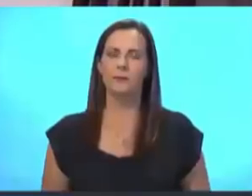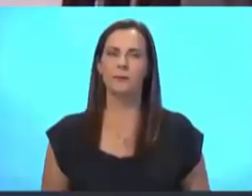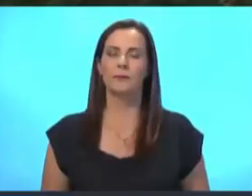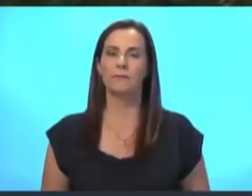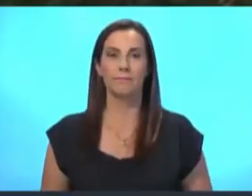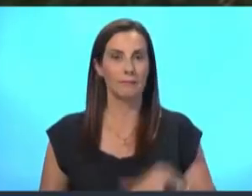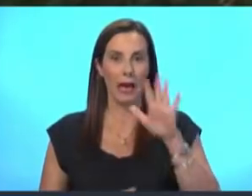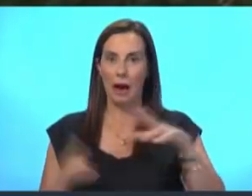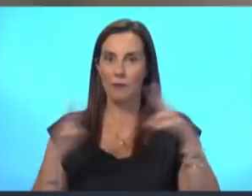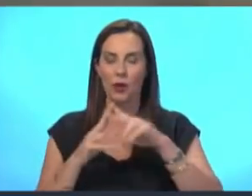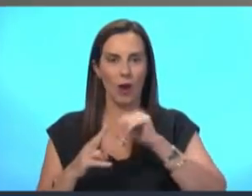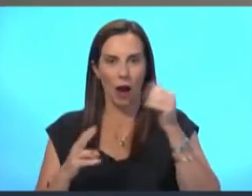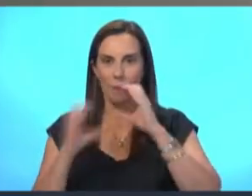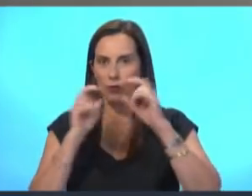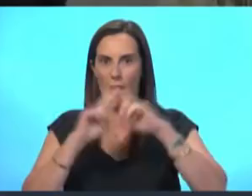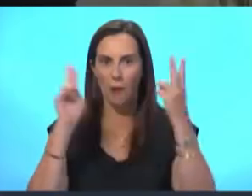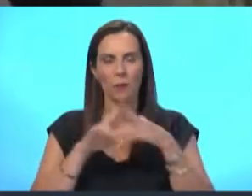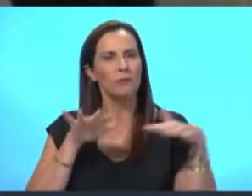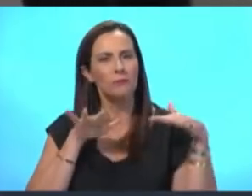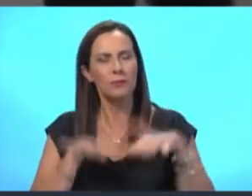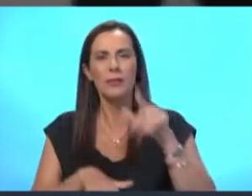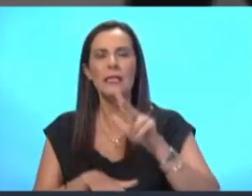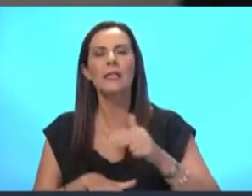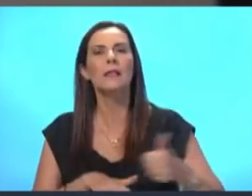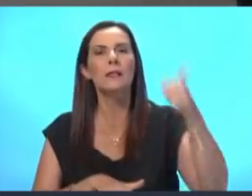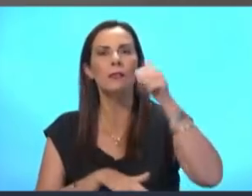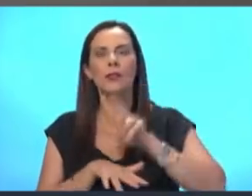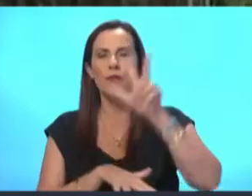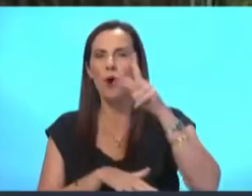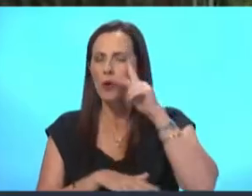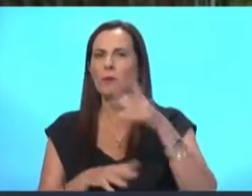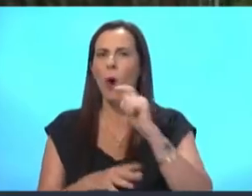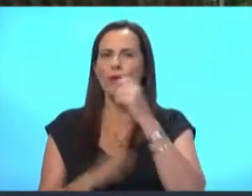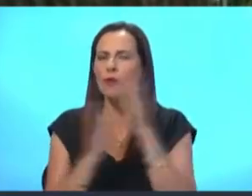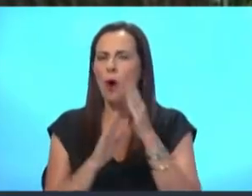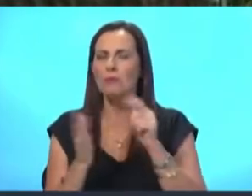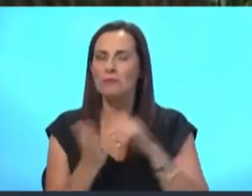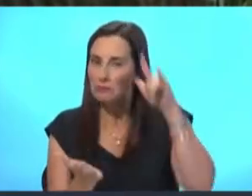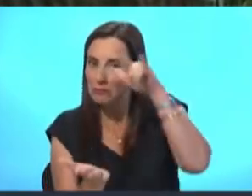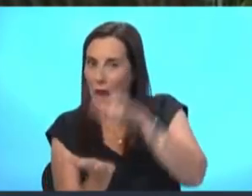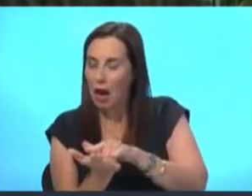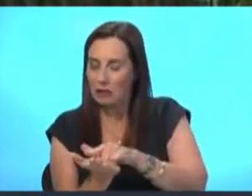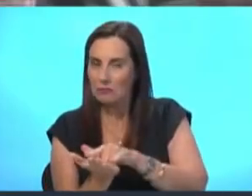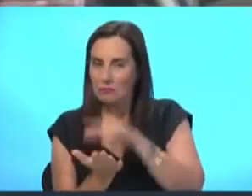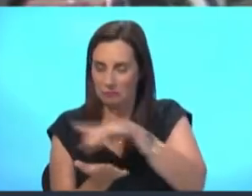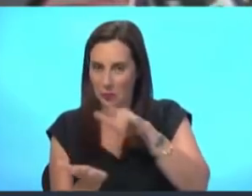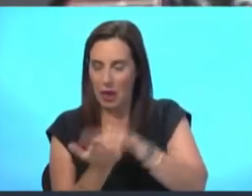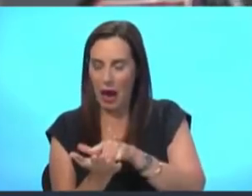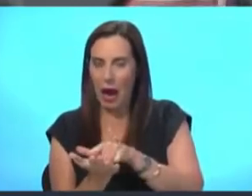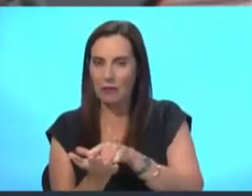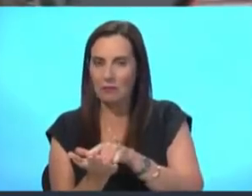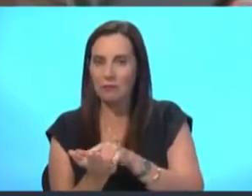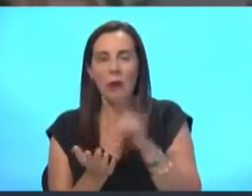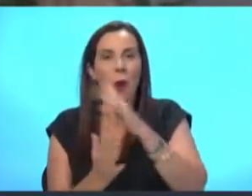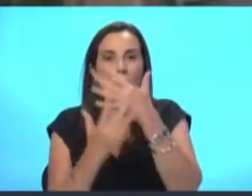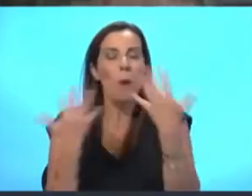גם למפגש הכי מתוקשר בעולם הגיע קים ג'ונג און תחת מעטה של חשאיות. עד נחיתתו כאן בשדה התעופה של סינגפור לא היה